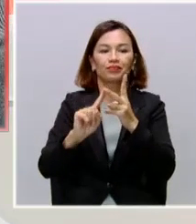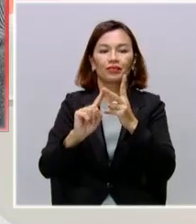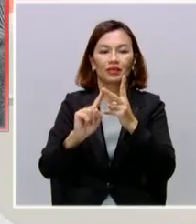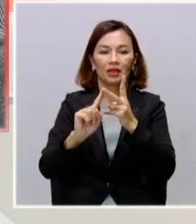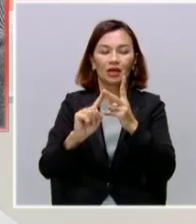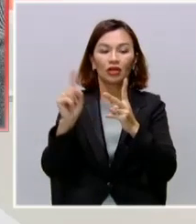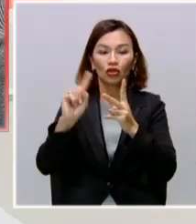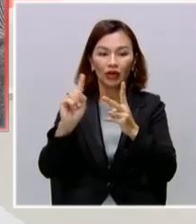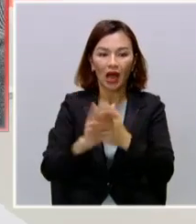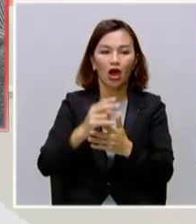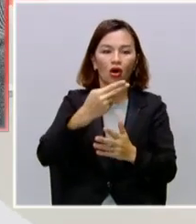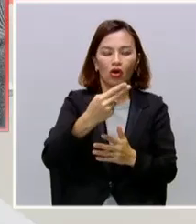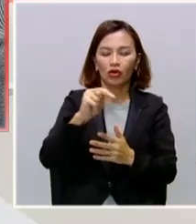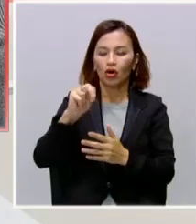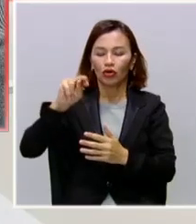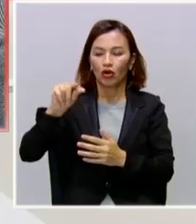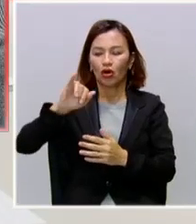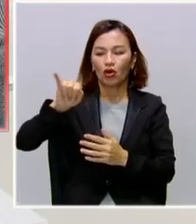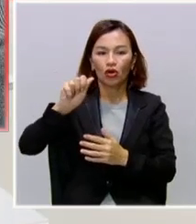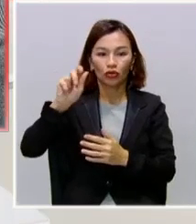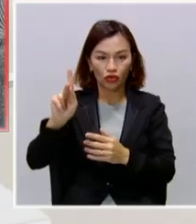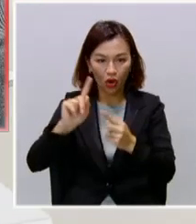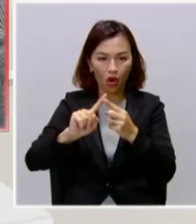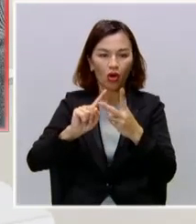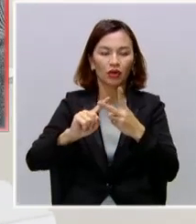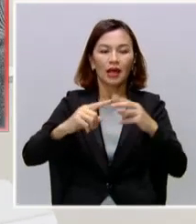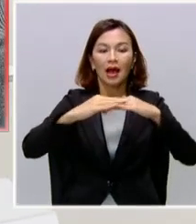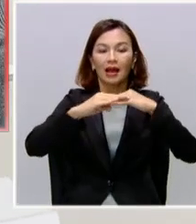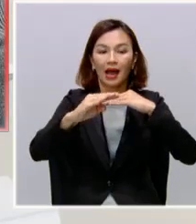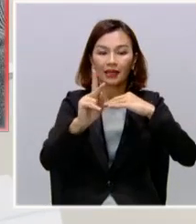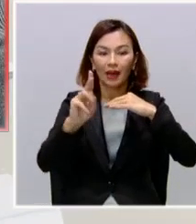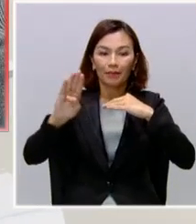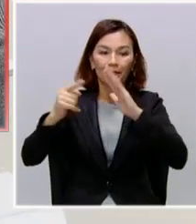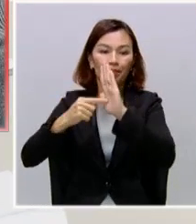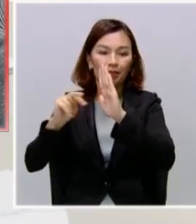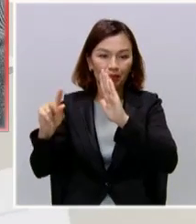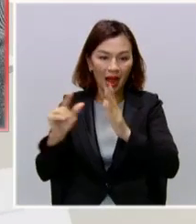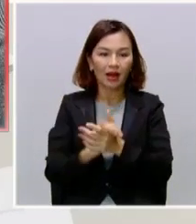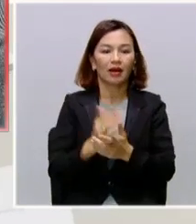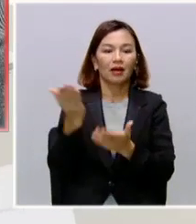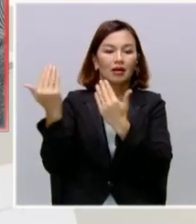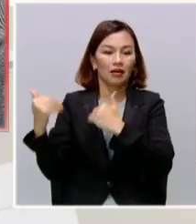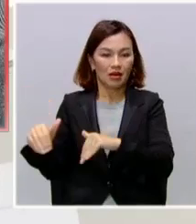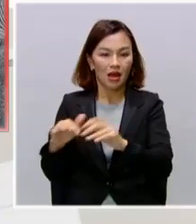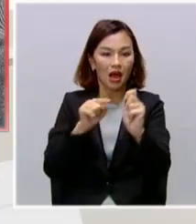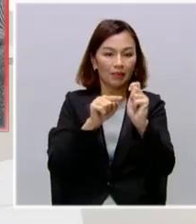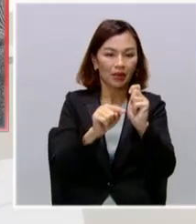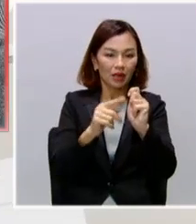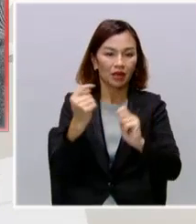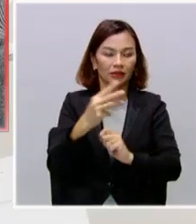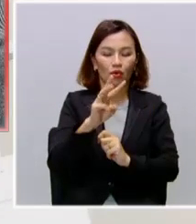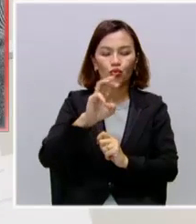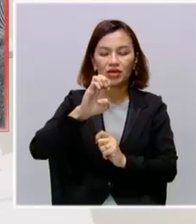ถนนเลียบวารีเขตหนองจอกริมถนนลาดกระบังเขตลาดกระบังแล้วก็สวนทวีวนารมย์เขตทวีวัฒนา